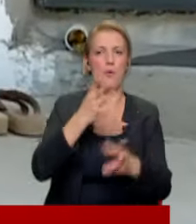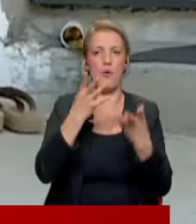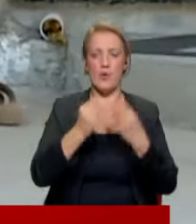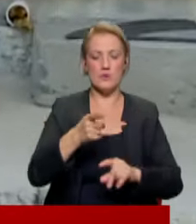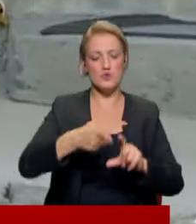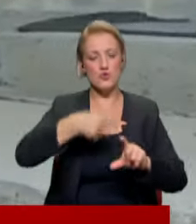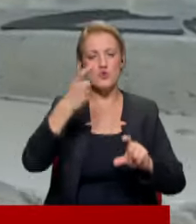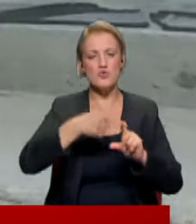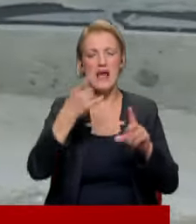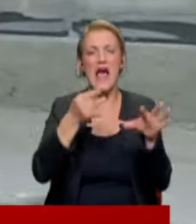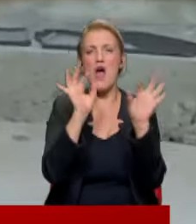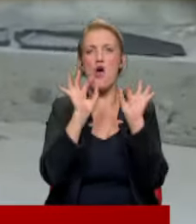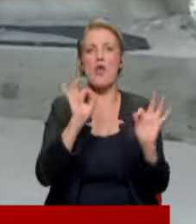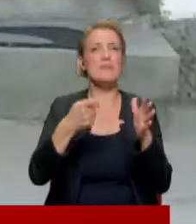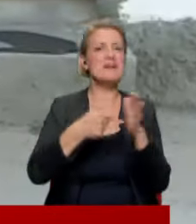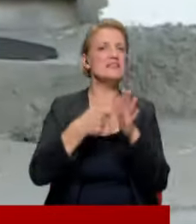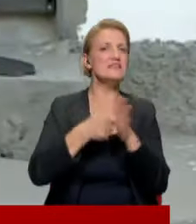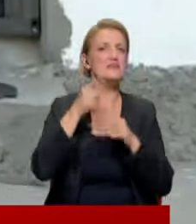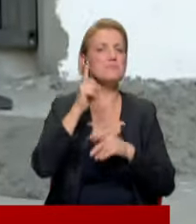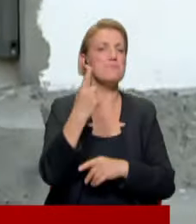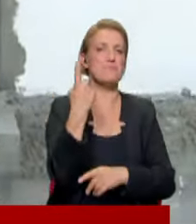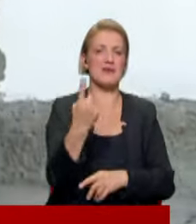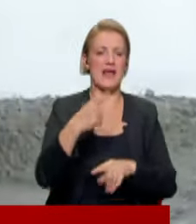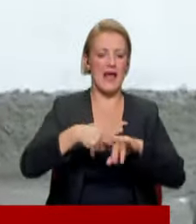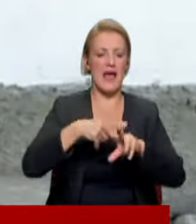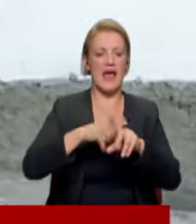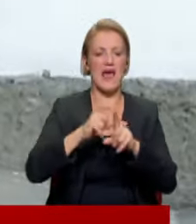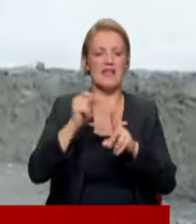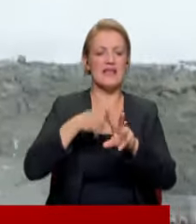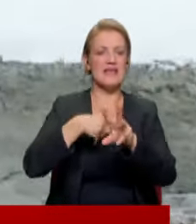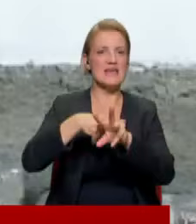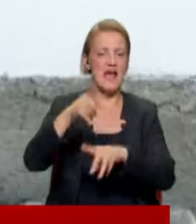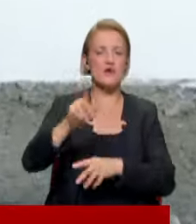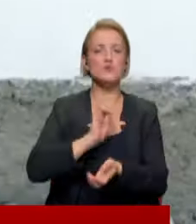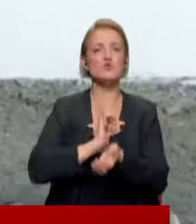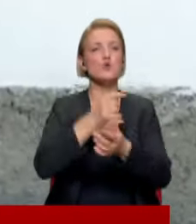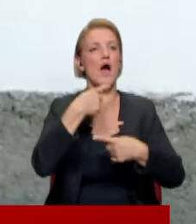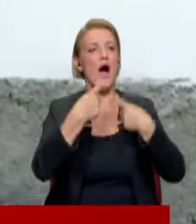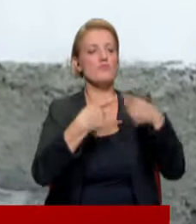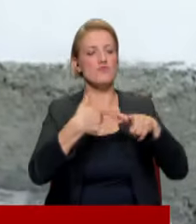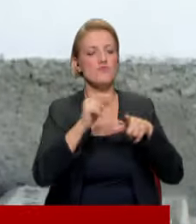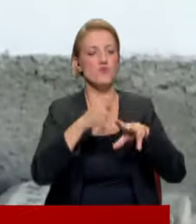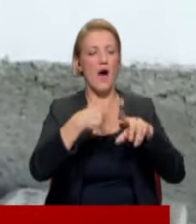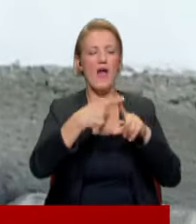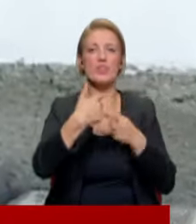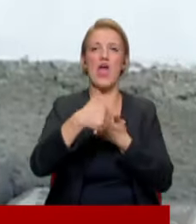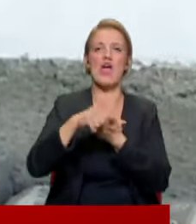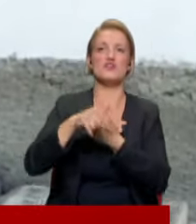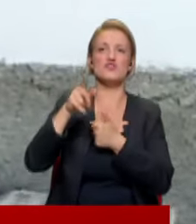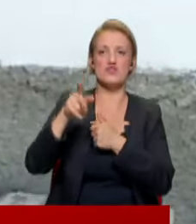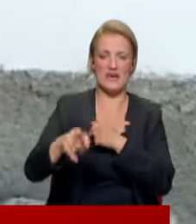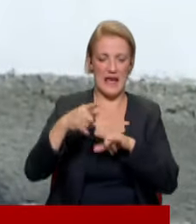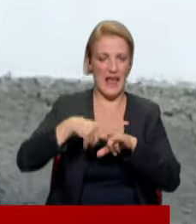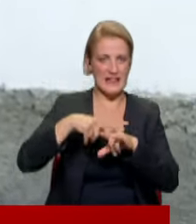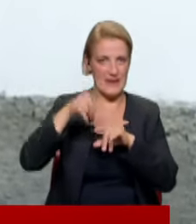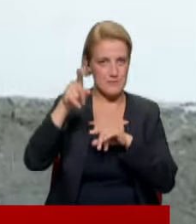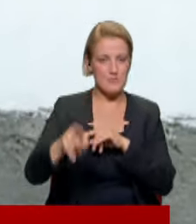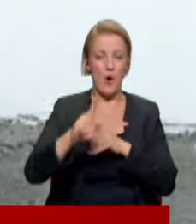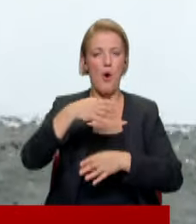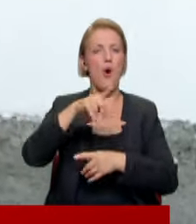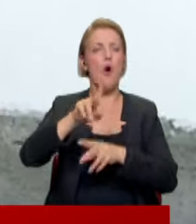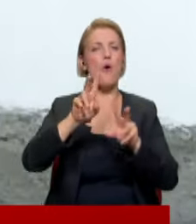soruşturmada en kritik isimlerden biri hediye güran tutuklu amca Fuat güran'ın eşi hediye güran Olay